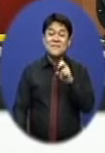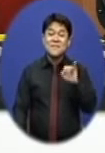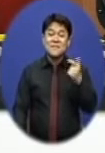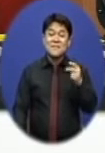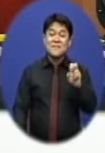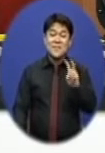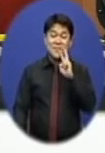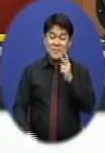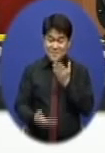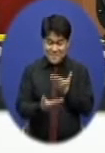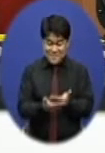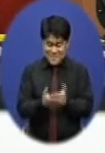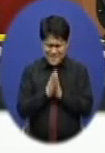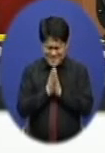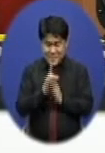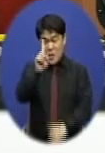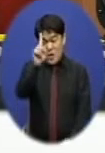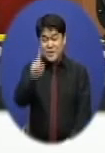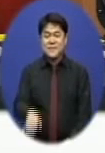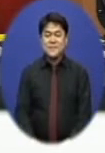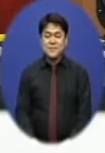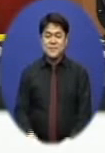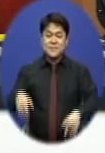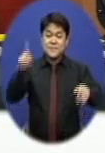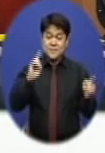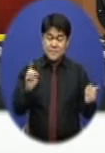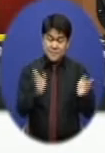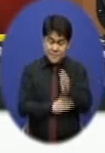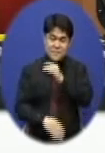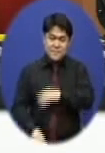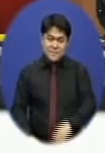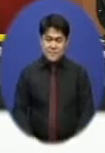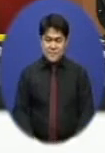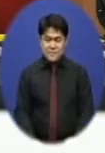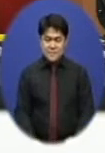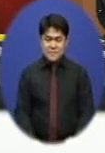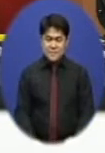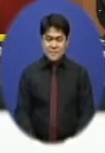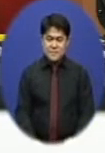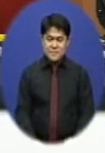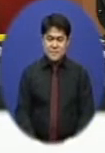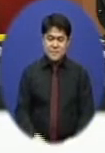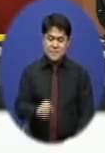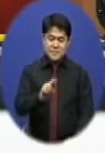잘하시잖아요. 창부타령. 자 네. 함께 갈까요? 얼씨구. 네. 네. 아니